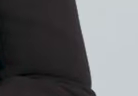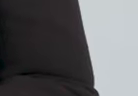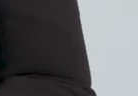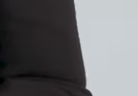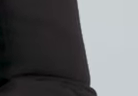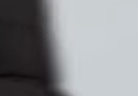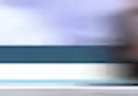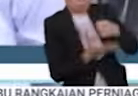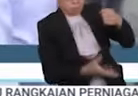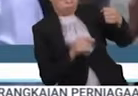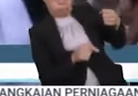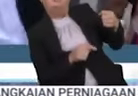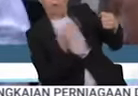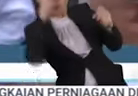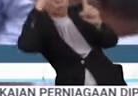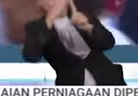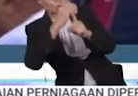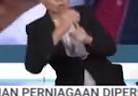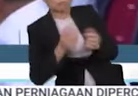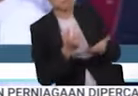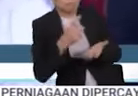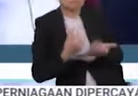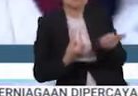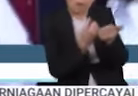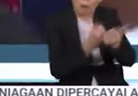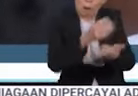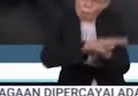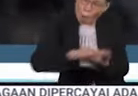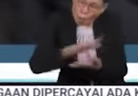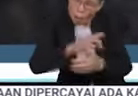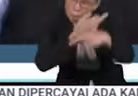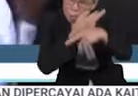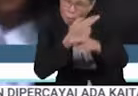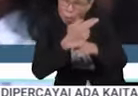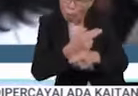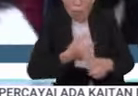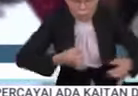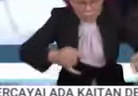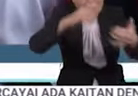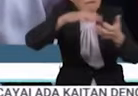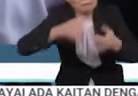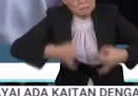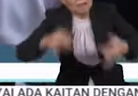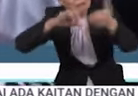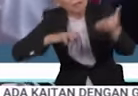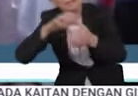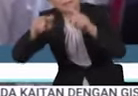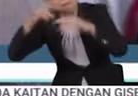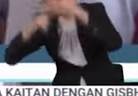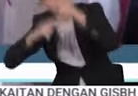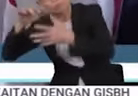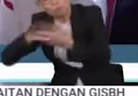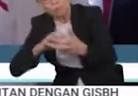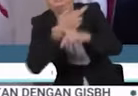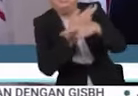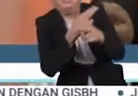Kedah. Menurut Yang Amat Berhormat Perdana Menteri Datuk Seri Anwar Ibrahim, peruntukan tersebut adalah untuk sumbangan pembersihan